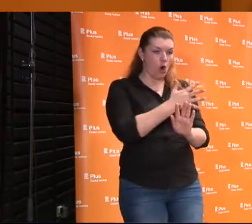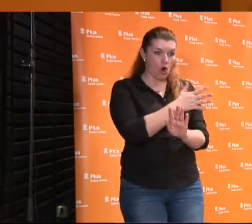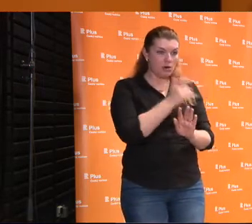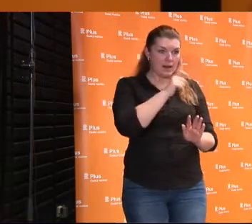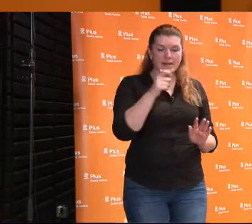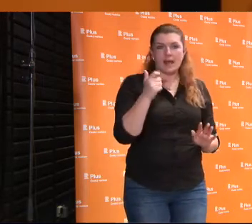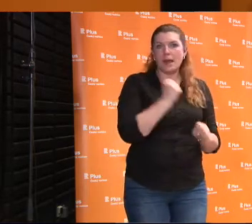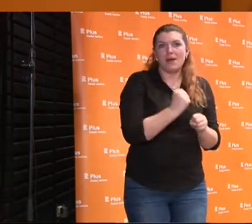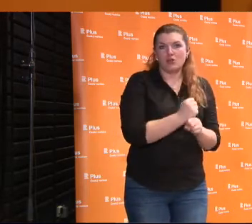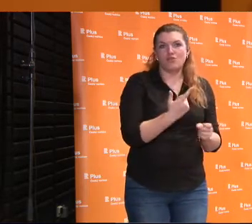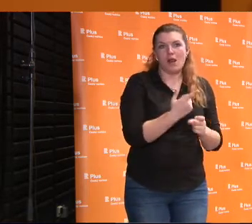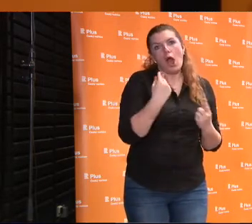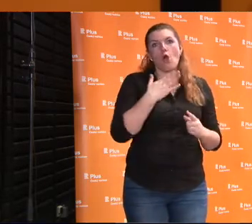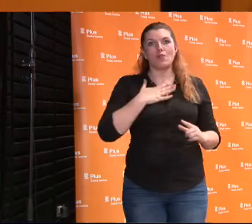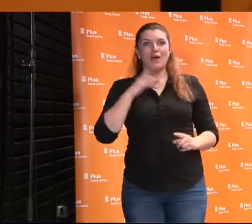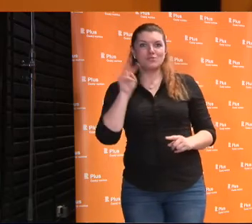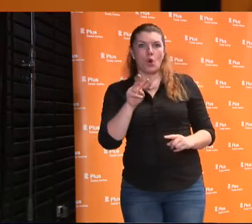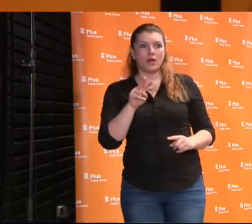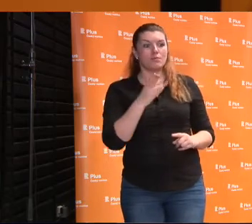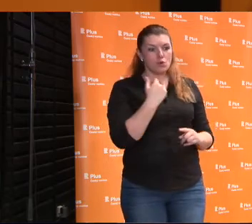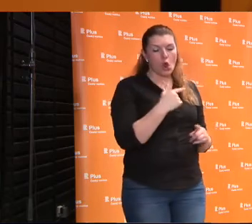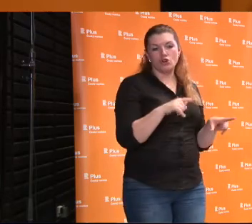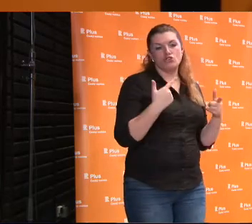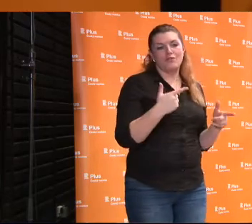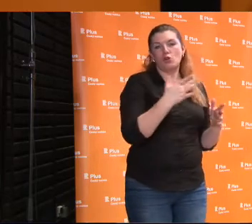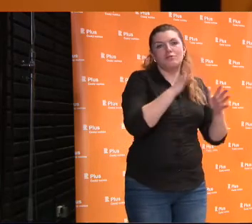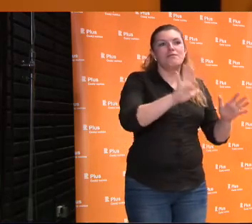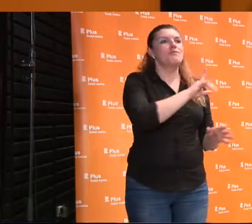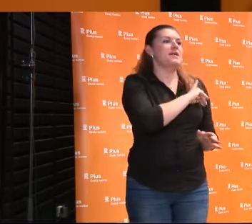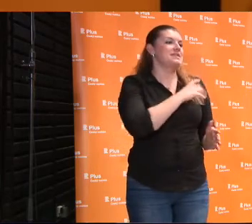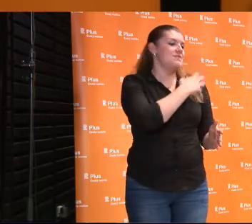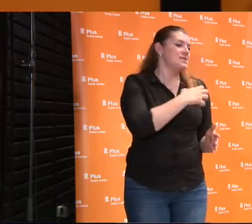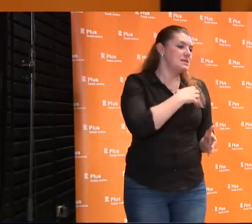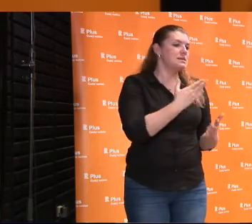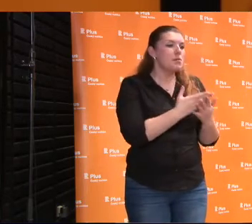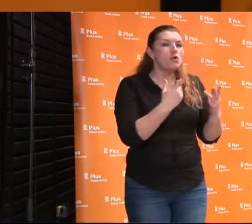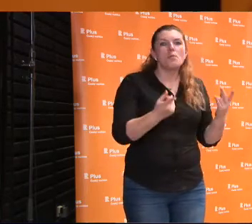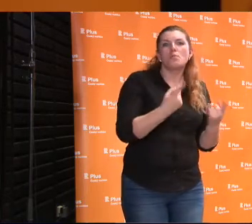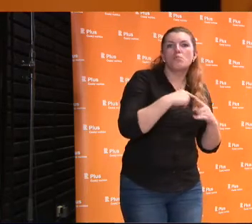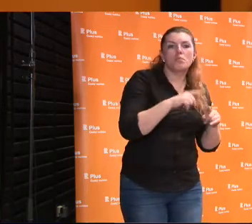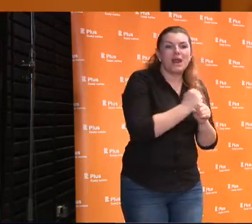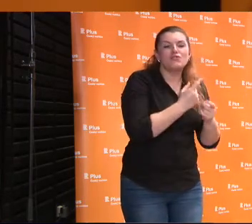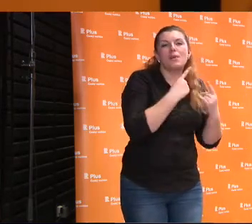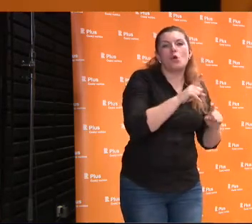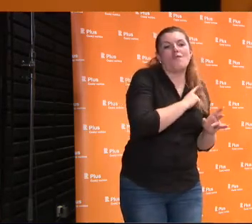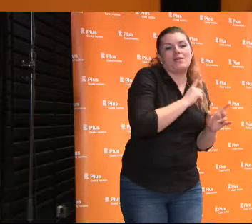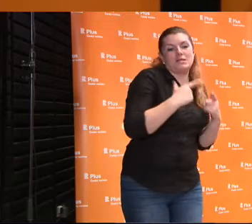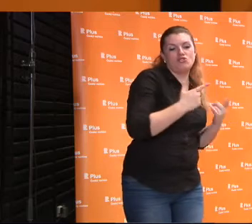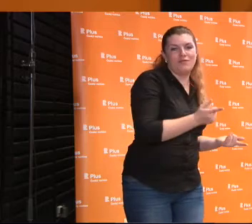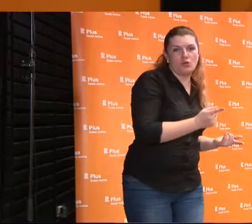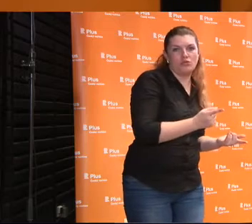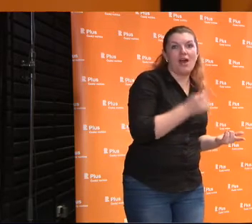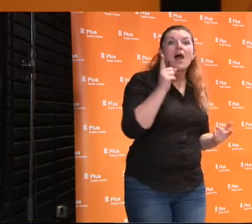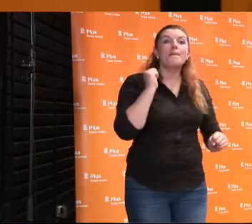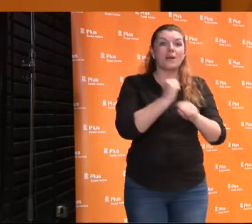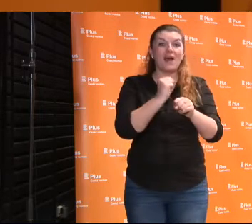vlastně nepracovali v našem slova smyslu. Žili jako Robinsoni ve svých vesnicích a živili se. Čili práce má užitnou